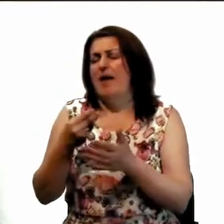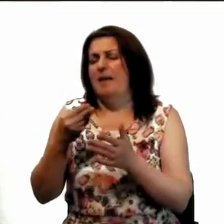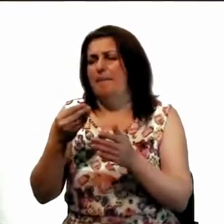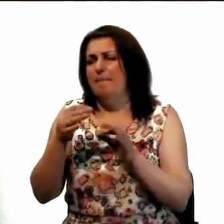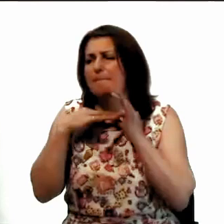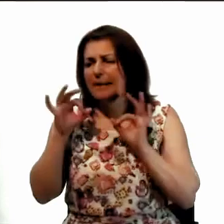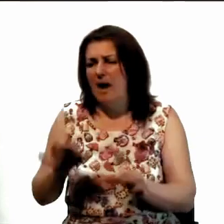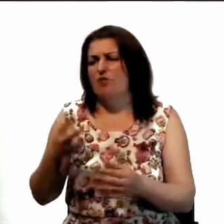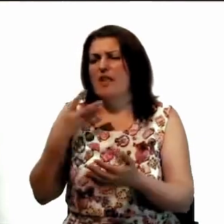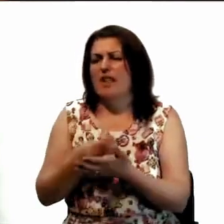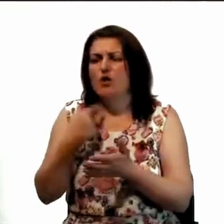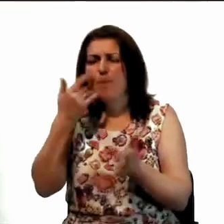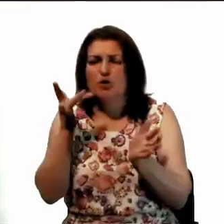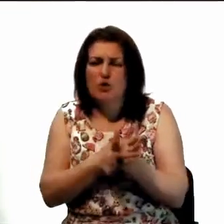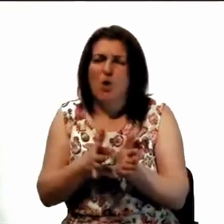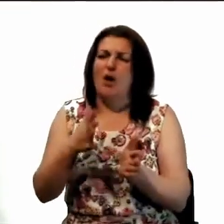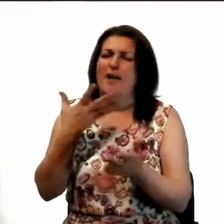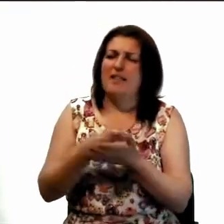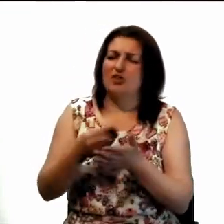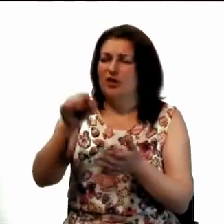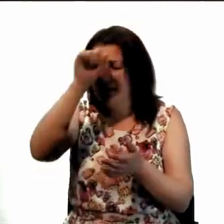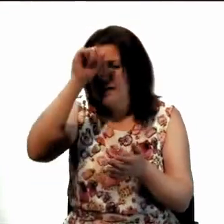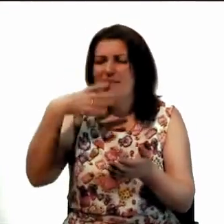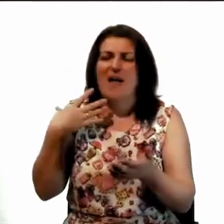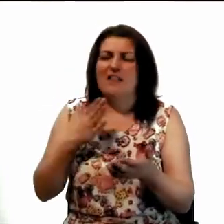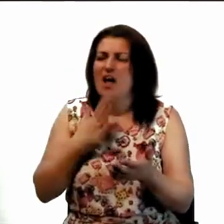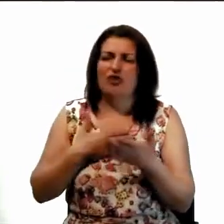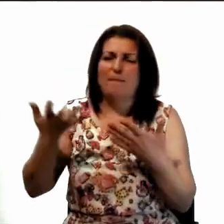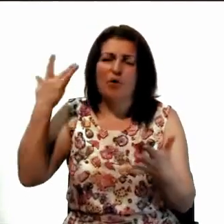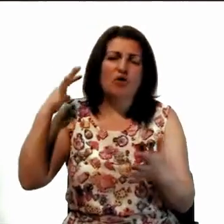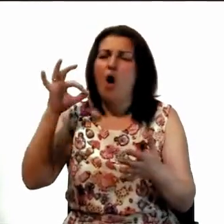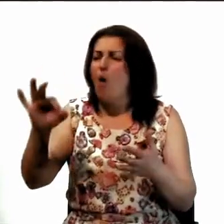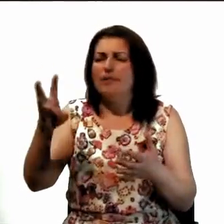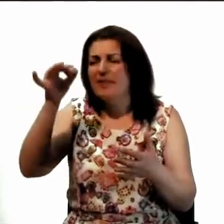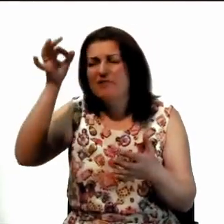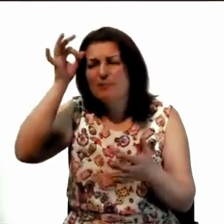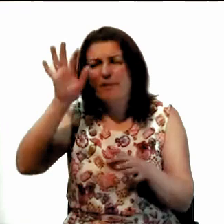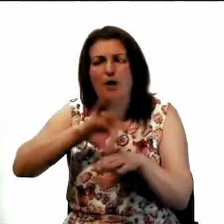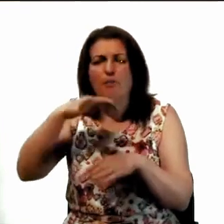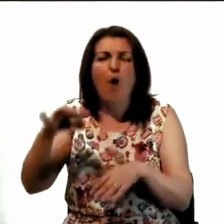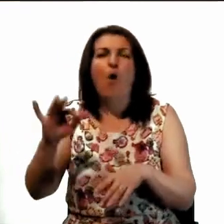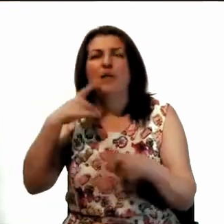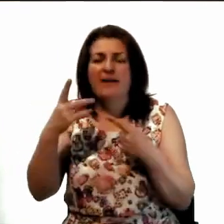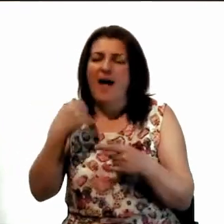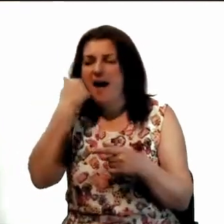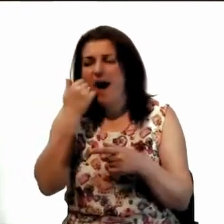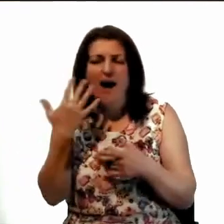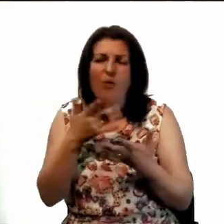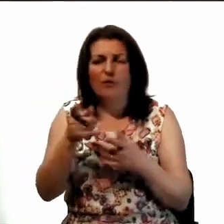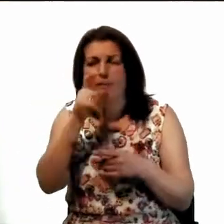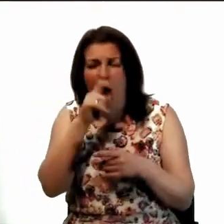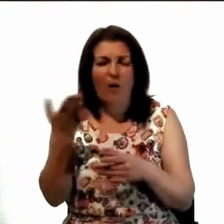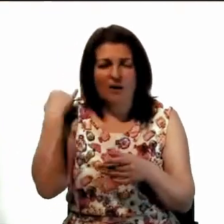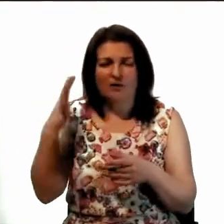позор, наши грехи, наше прошлое. И Он не вспоминает более. Он не говорит, ай-яй-яй, какой ты плохой